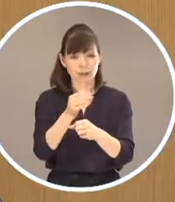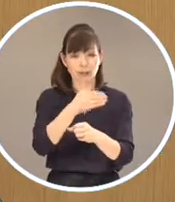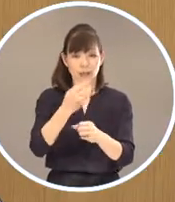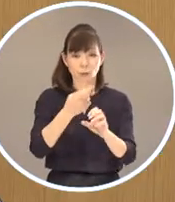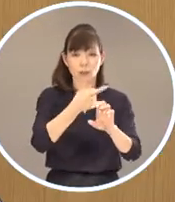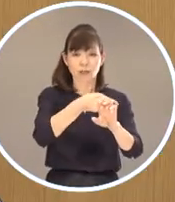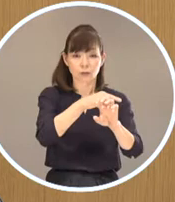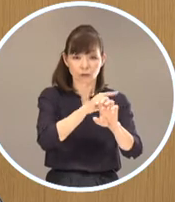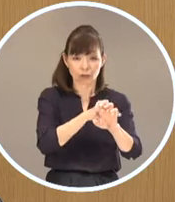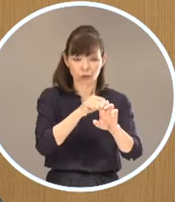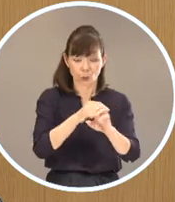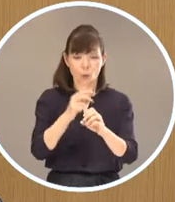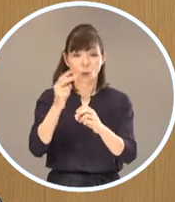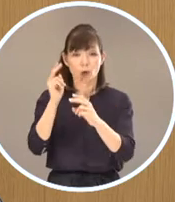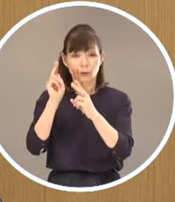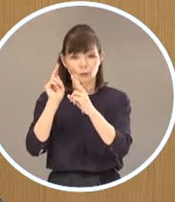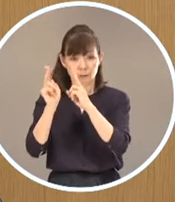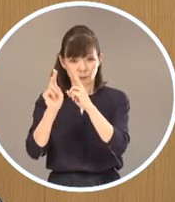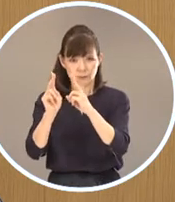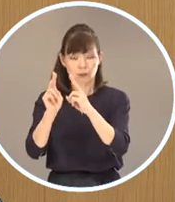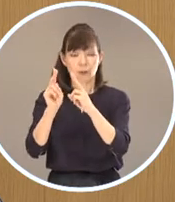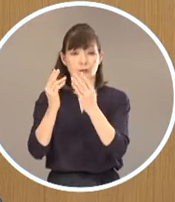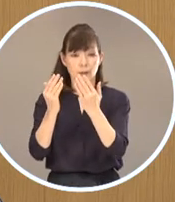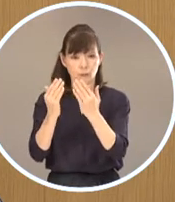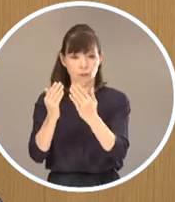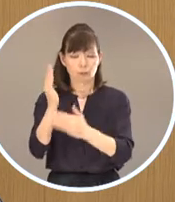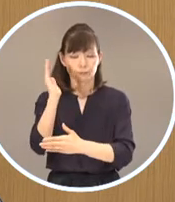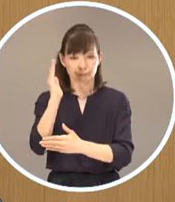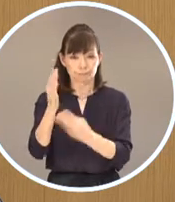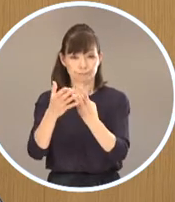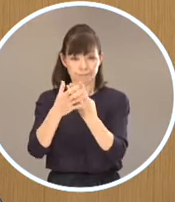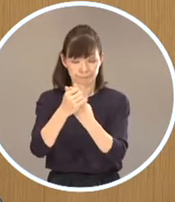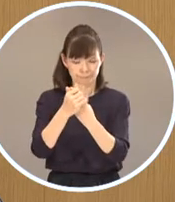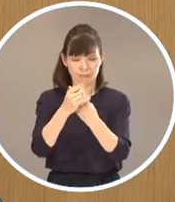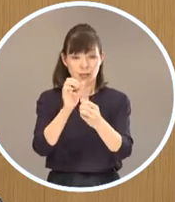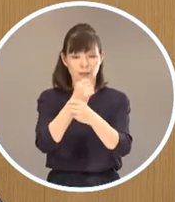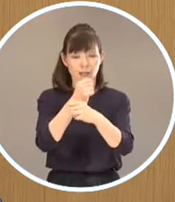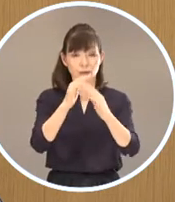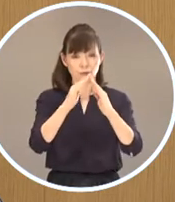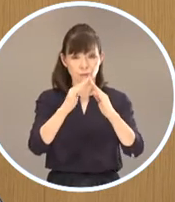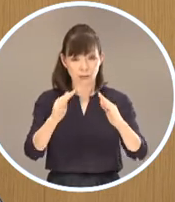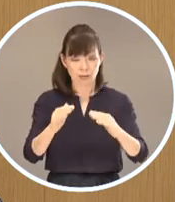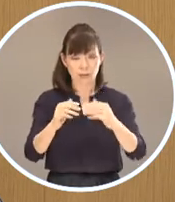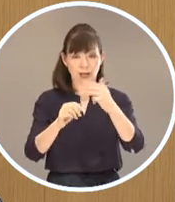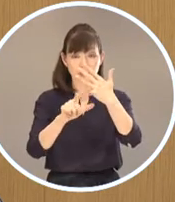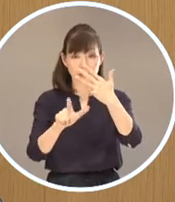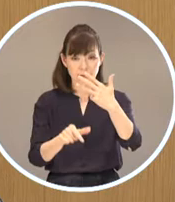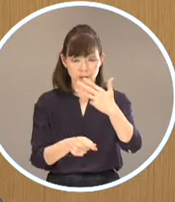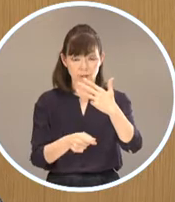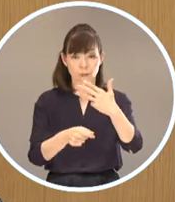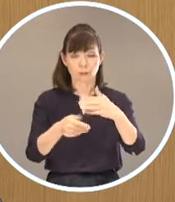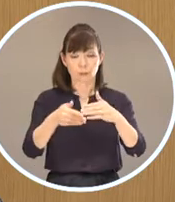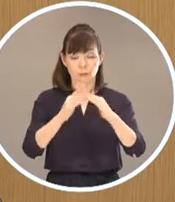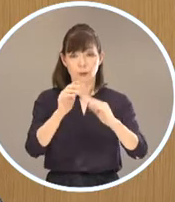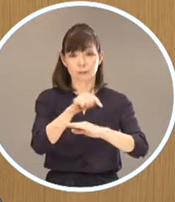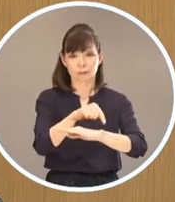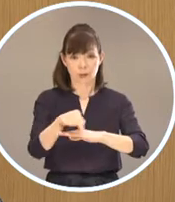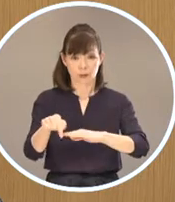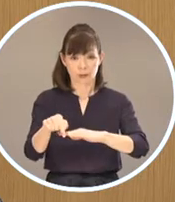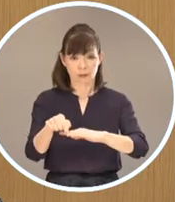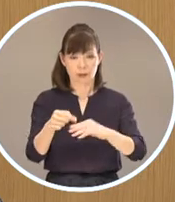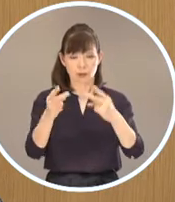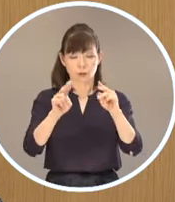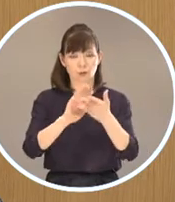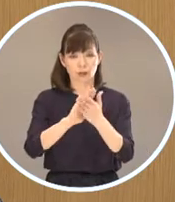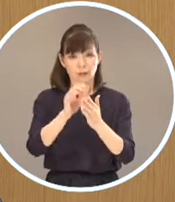能エネルギーにおける産学官連携による研究会を8月を目途に立ち上げることとしており、本県の強み